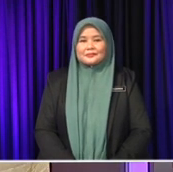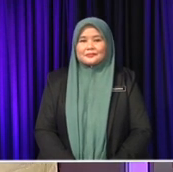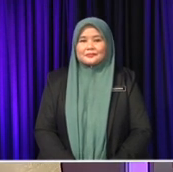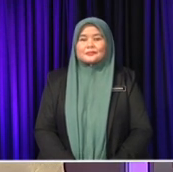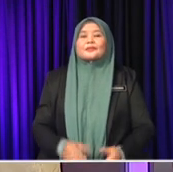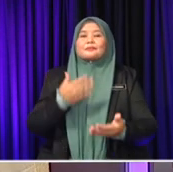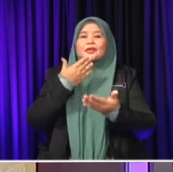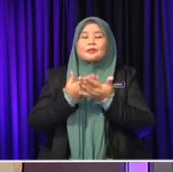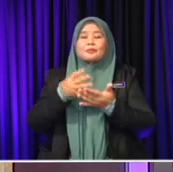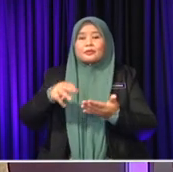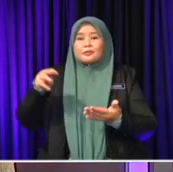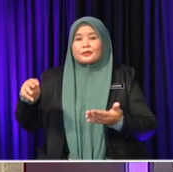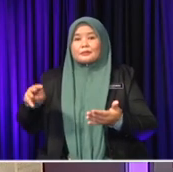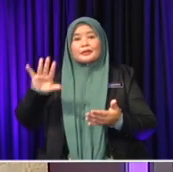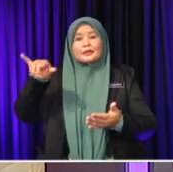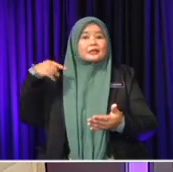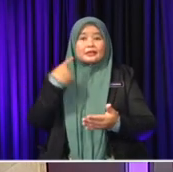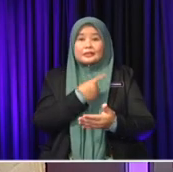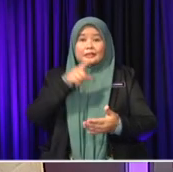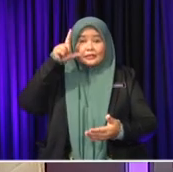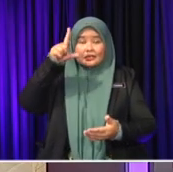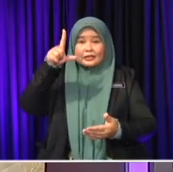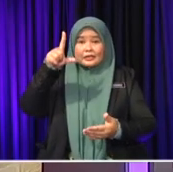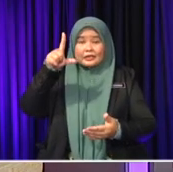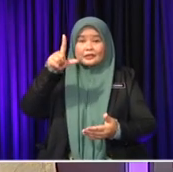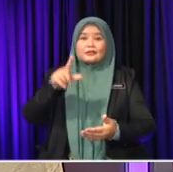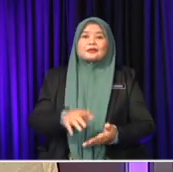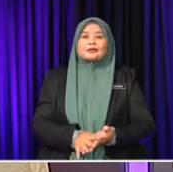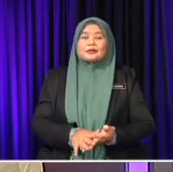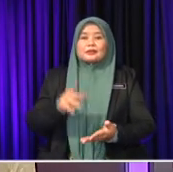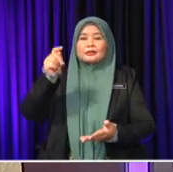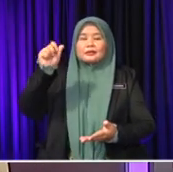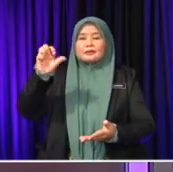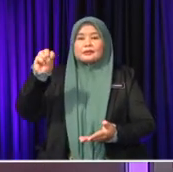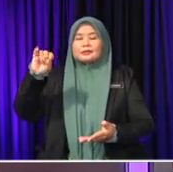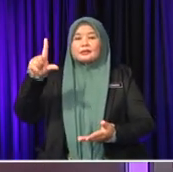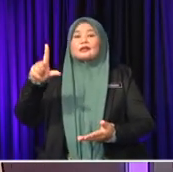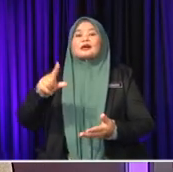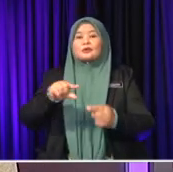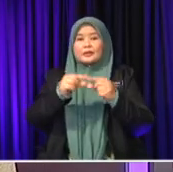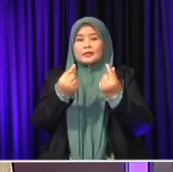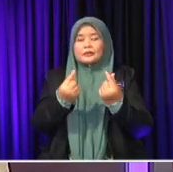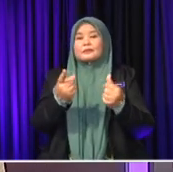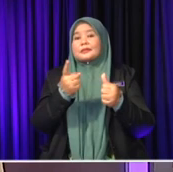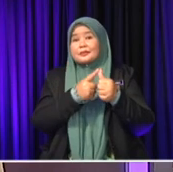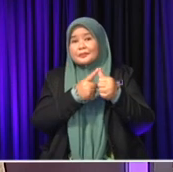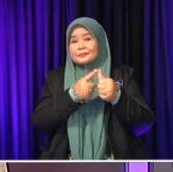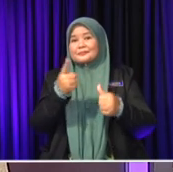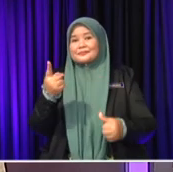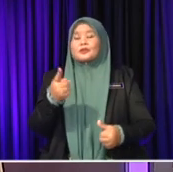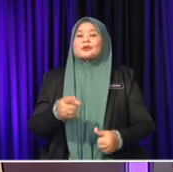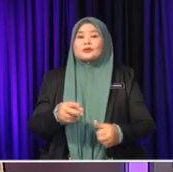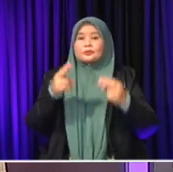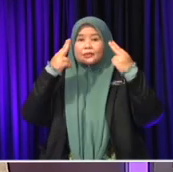Baiklah murid-murid Mari kita perhatikan Tahsin Alquran Coba kita lihat yang pertama Ya